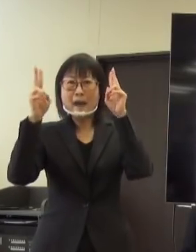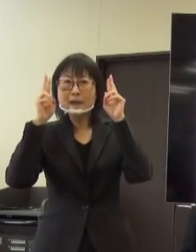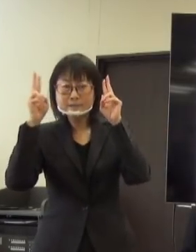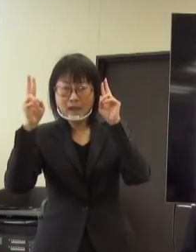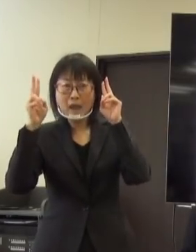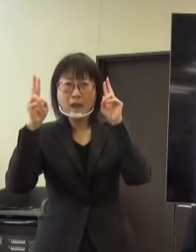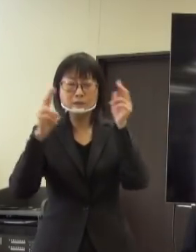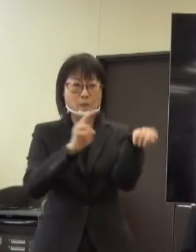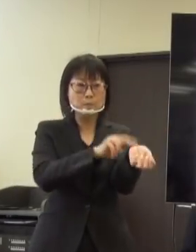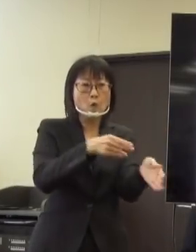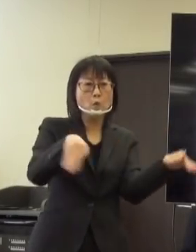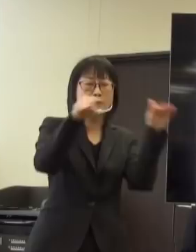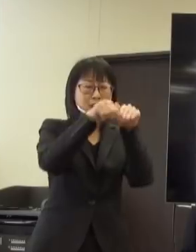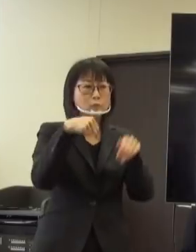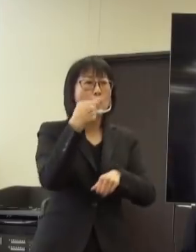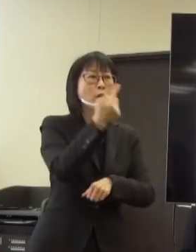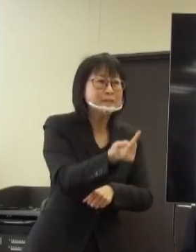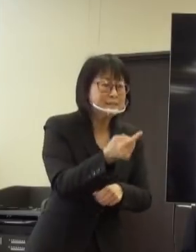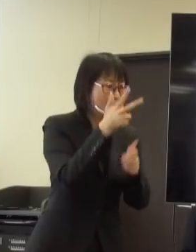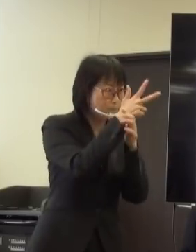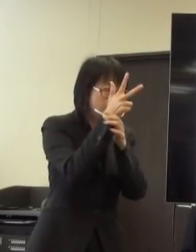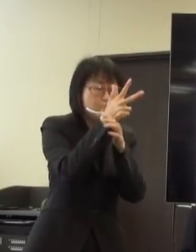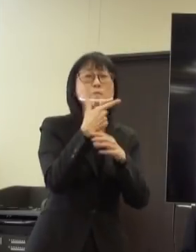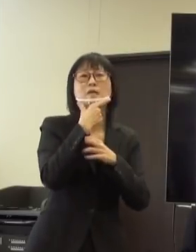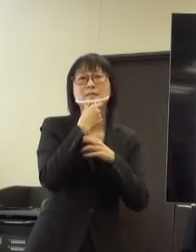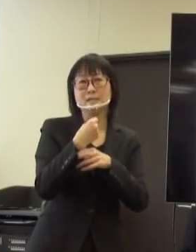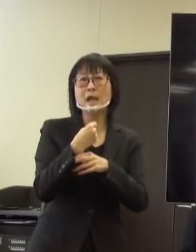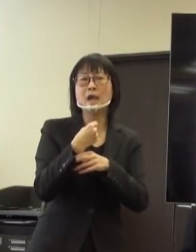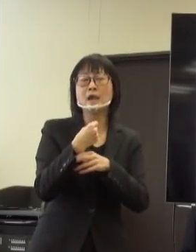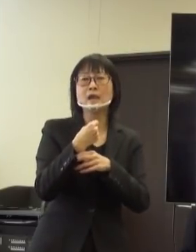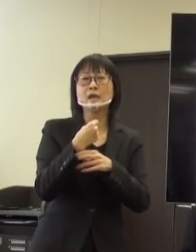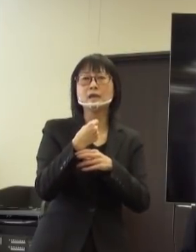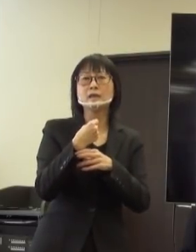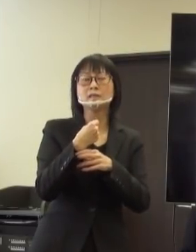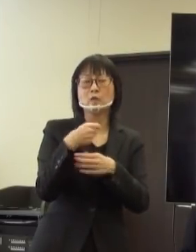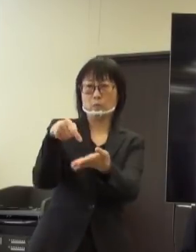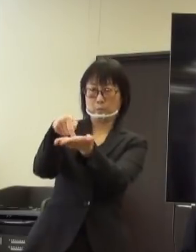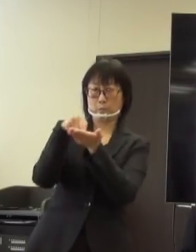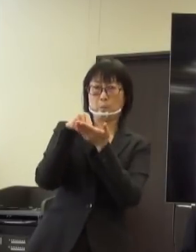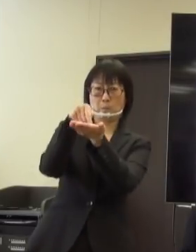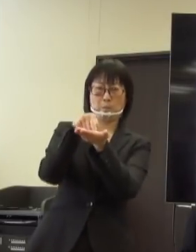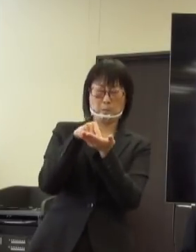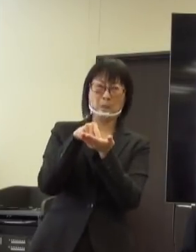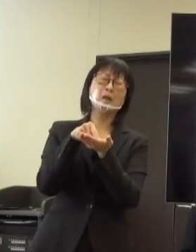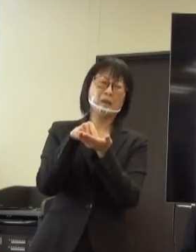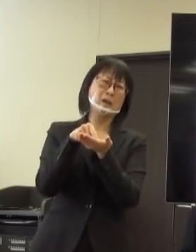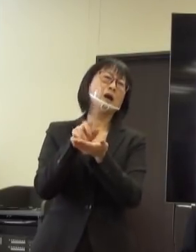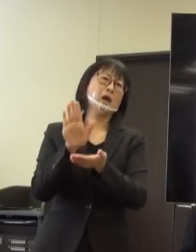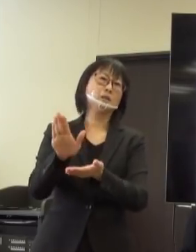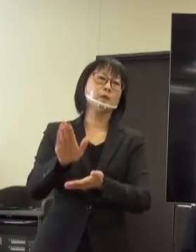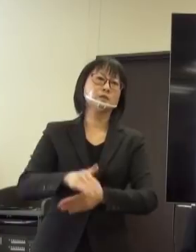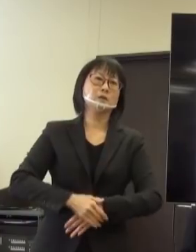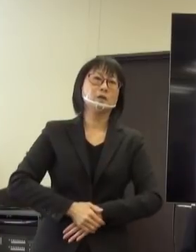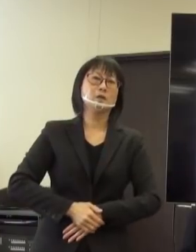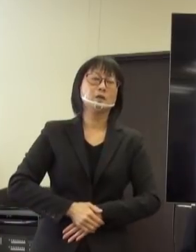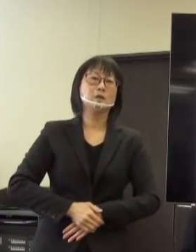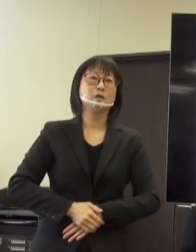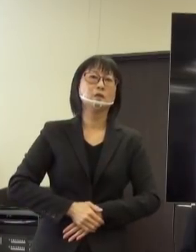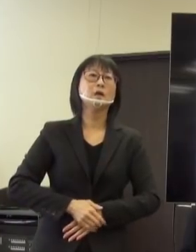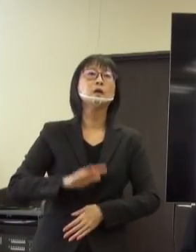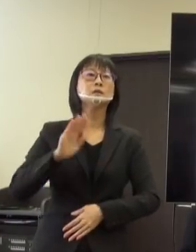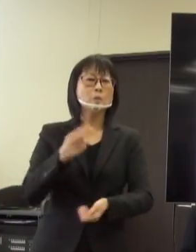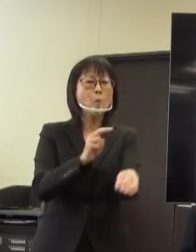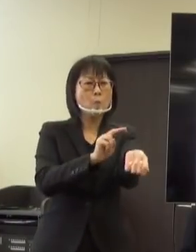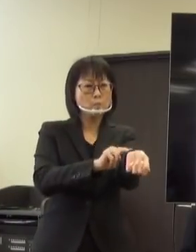ほしさせてほしいとか、そういった要請が、まあ、来られて、まあ、ある意味、病院の中での治療